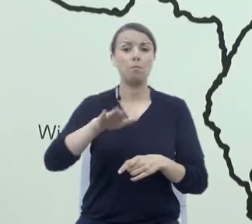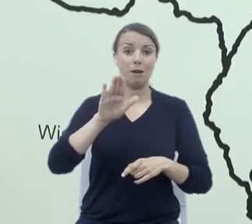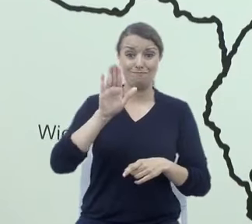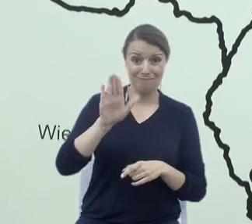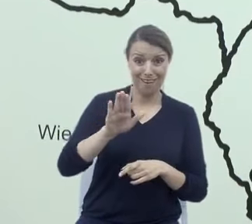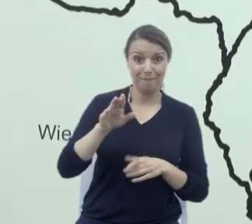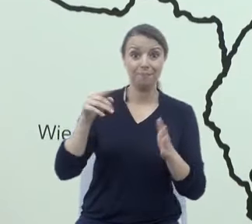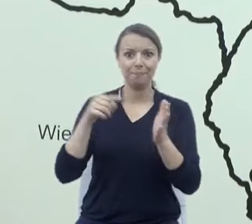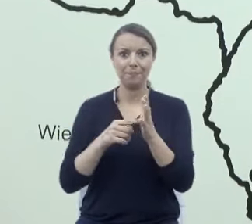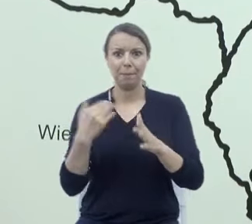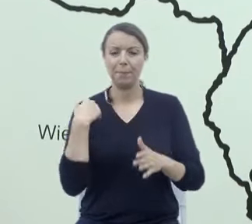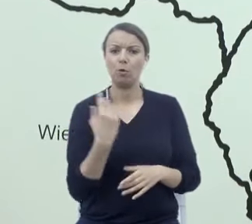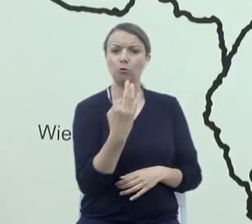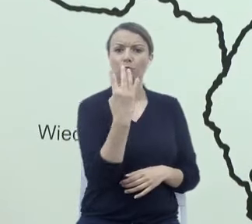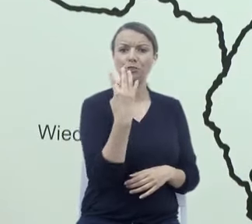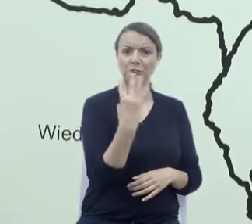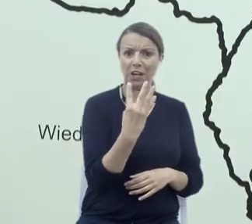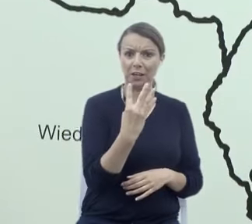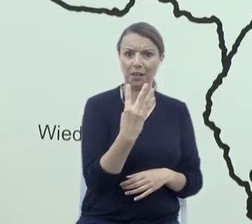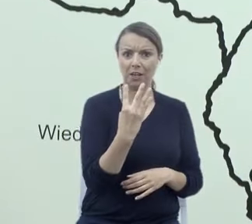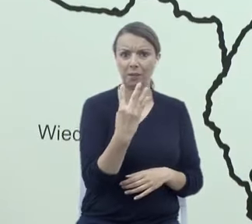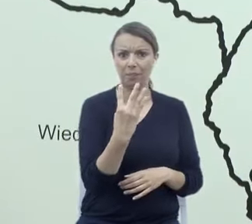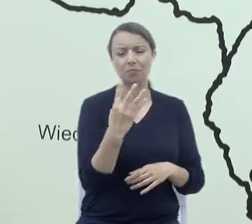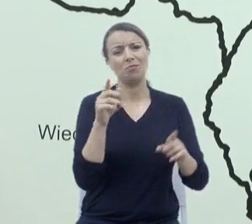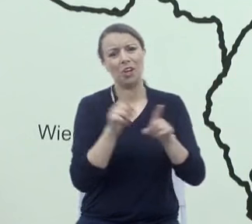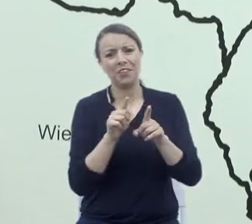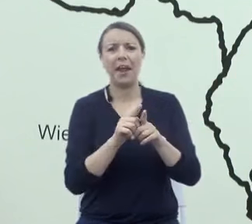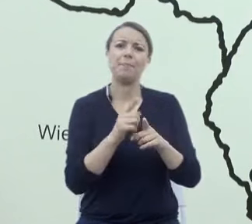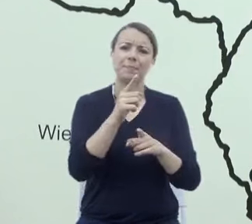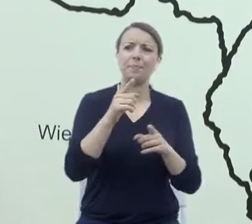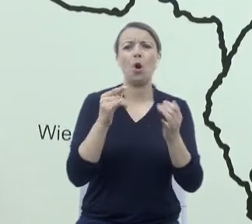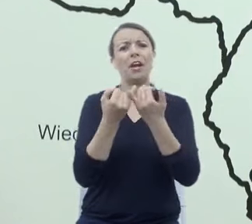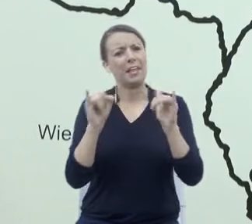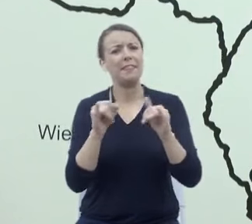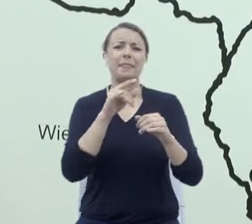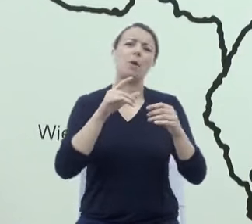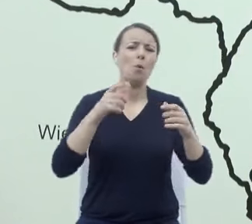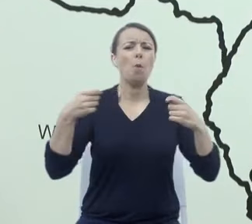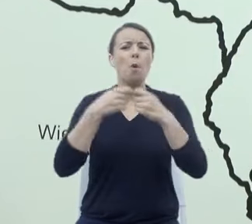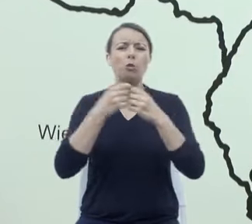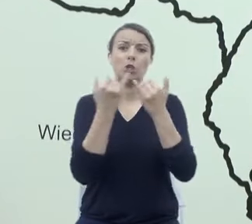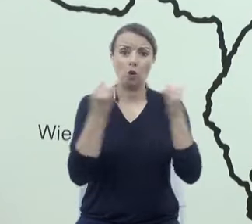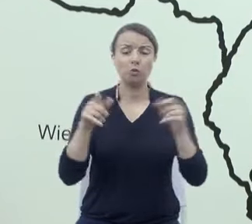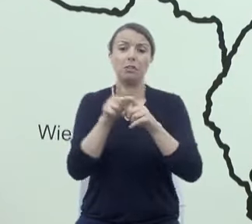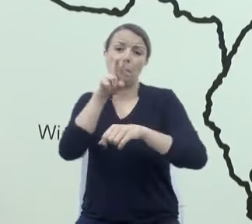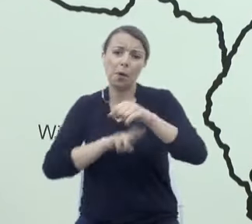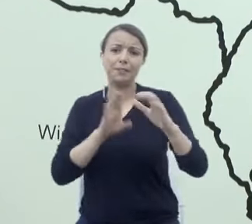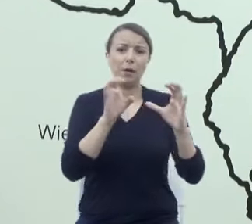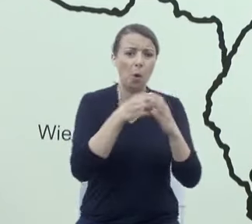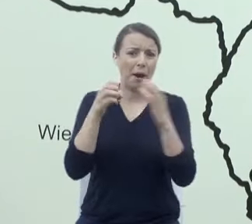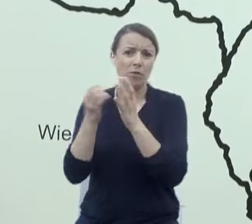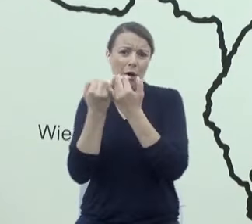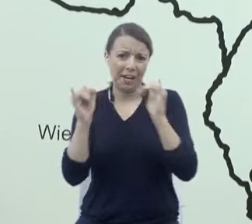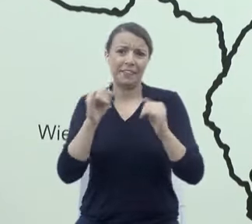się składały z 4 Sonder, pod 2 Sonder i 2 Einsatzkommando. Te Sonder zaraz szły za Wehrmachtem,